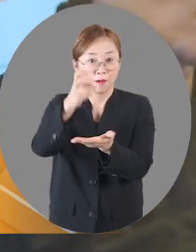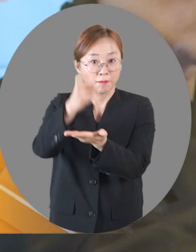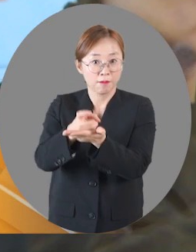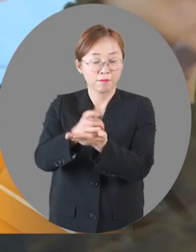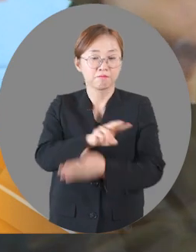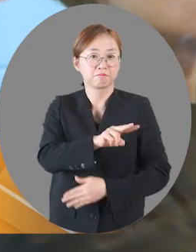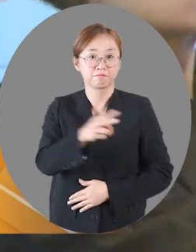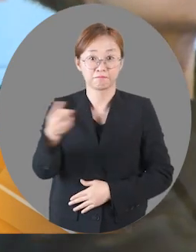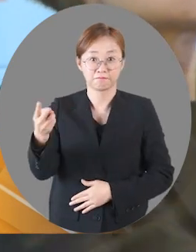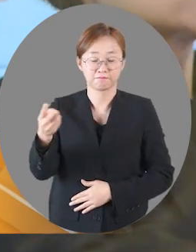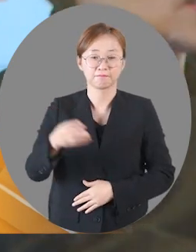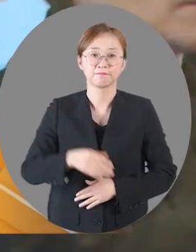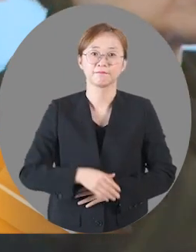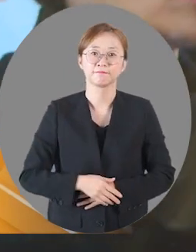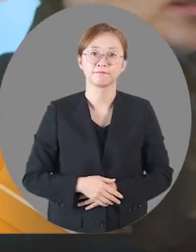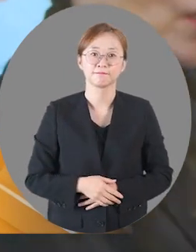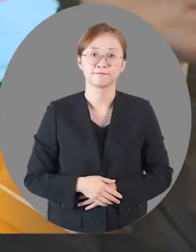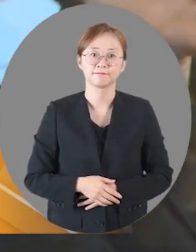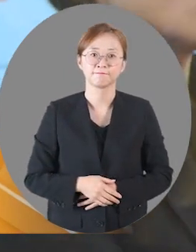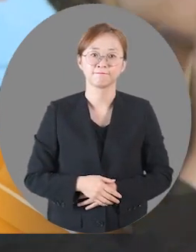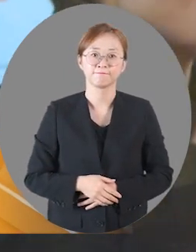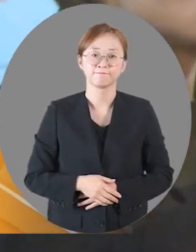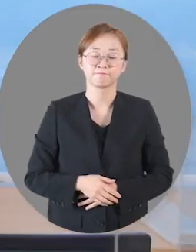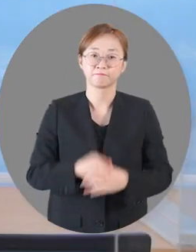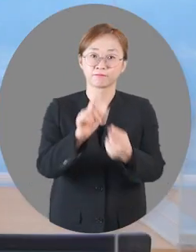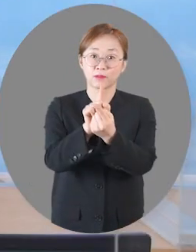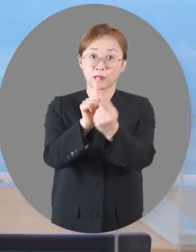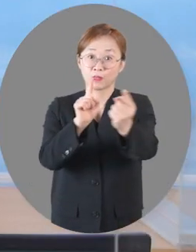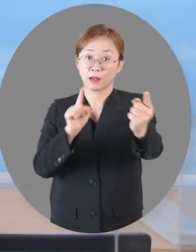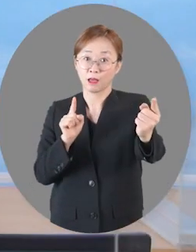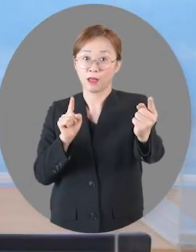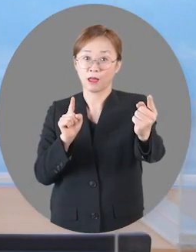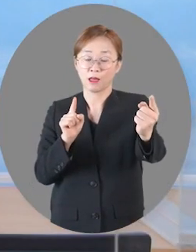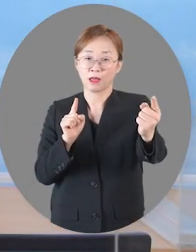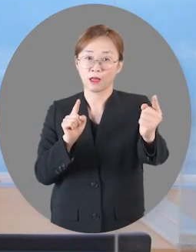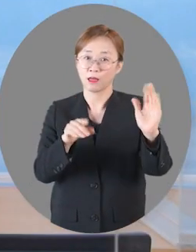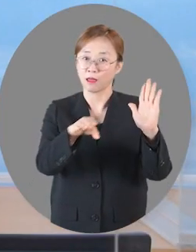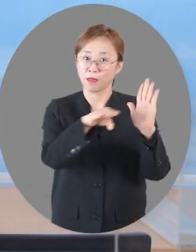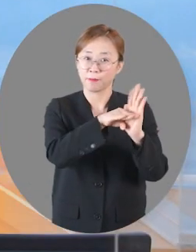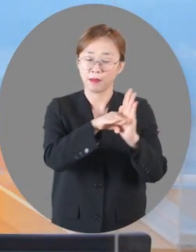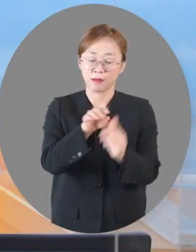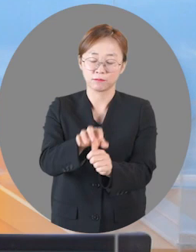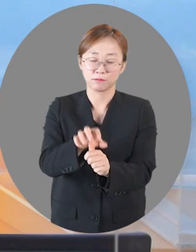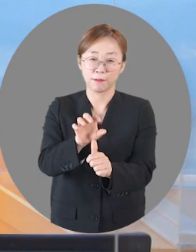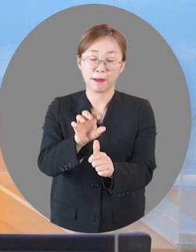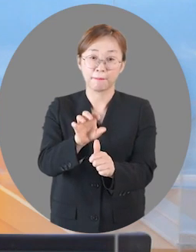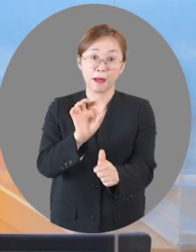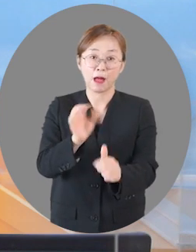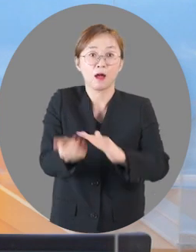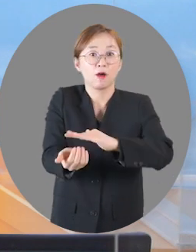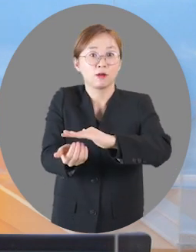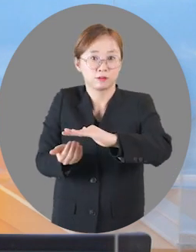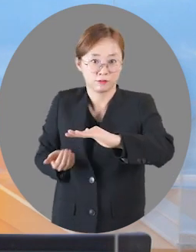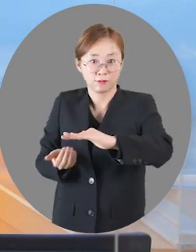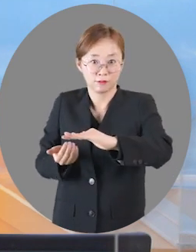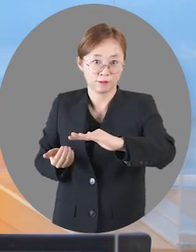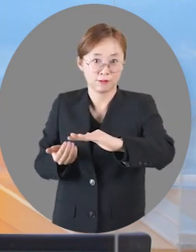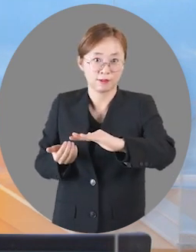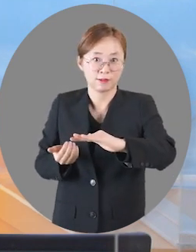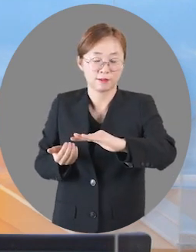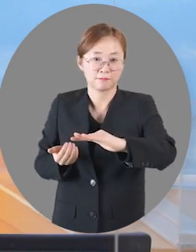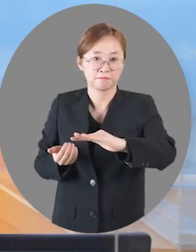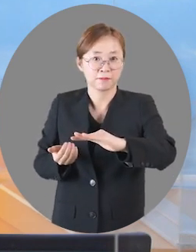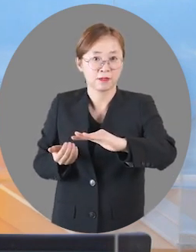사회적 거리두기 개편안이 시행됐습니다. 이번 새로운 사회적 거리두기는 단계적 일상 회복 이행 전